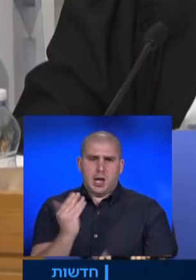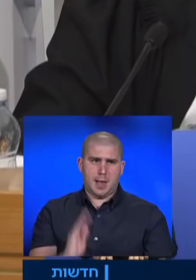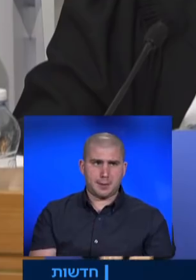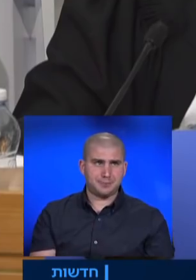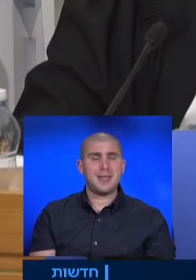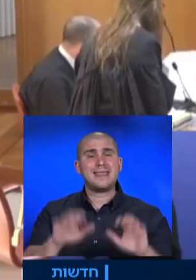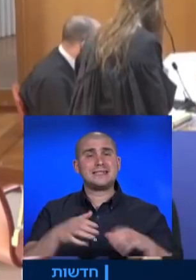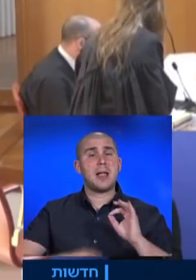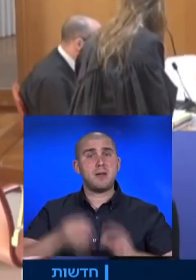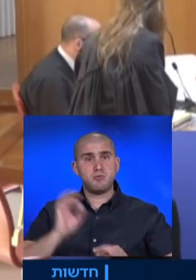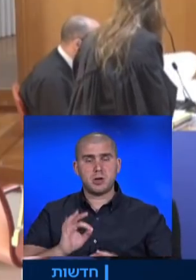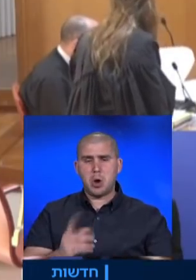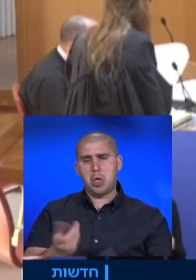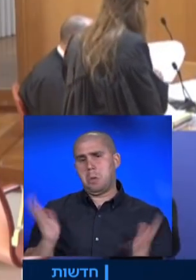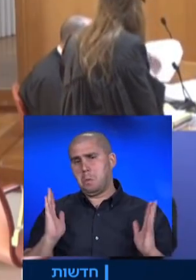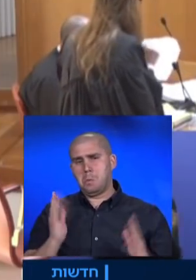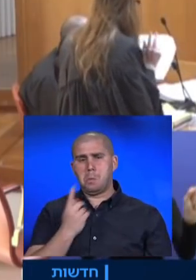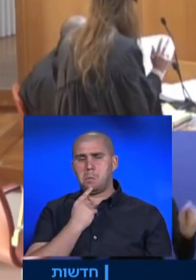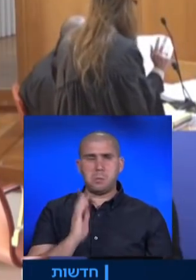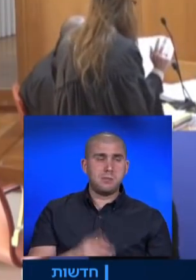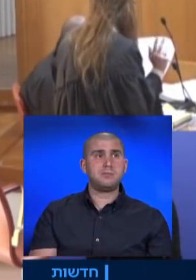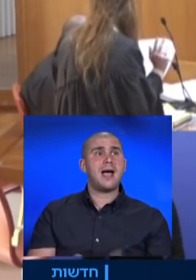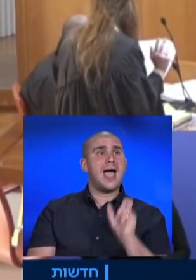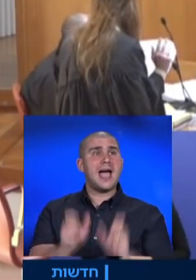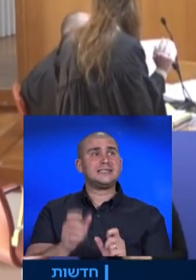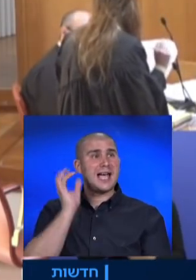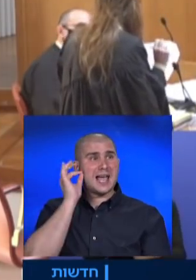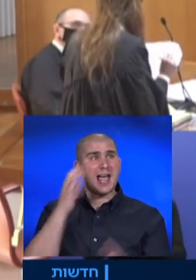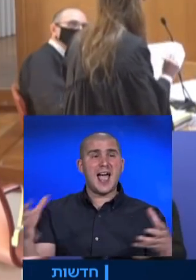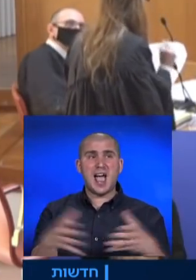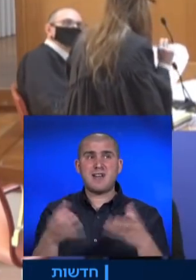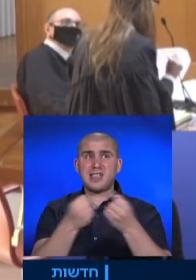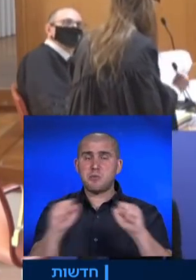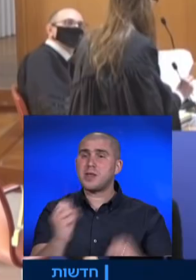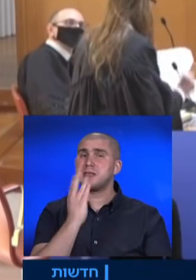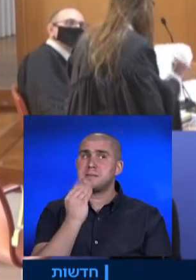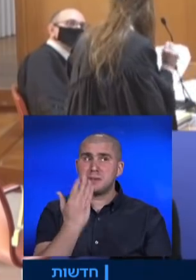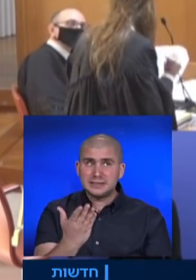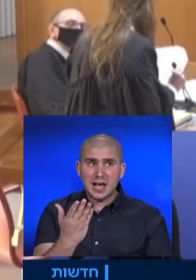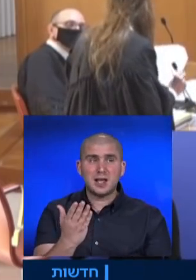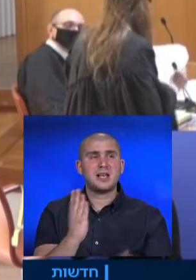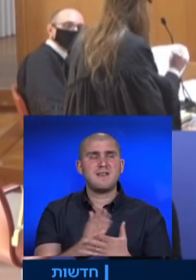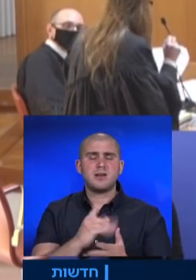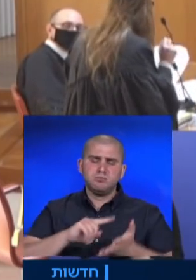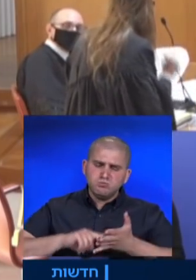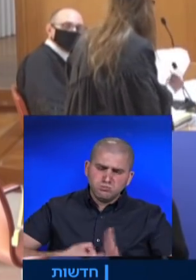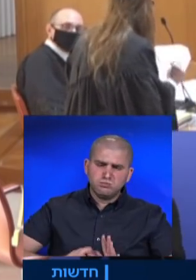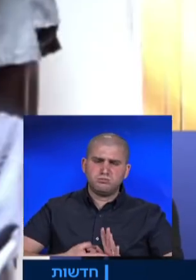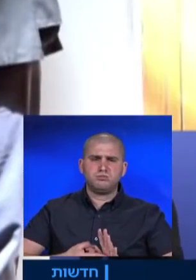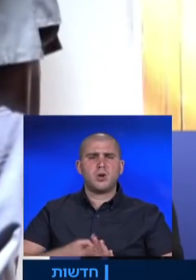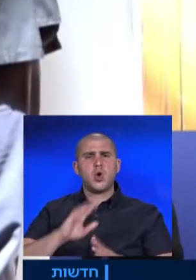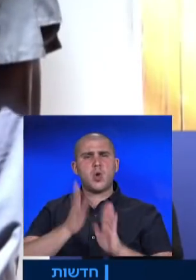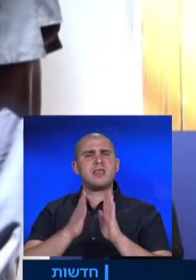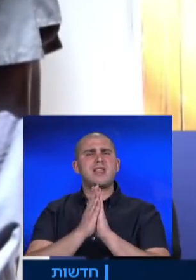לא התרגשה. אזרחי ואזרחיות החברה הדמוקרטית בישראל שמים את כל יהבם ואת